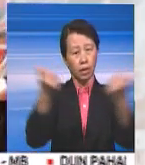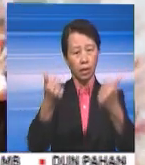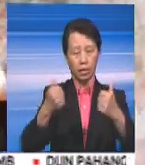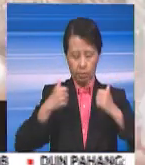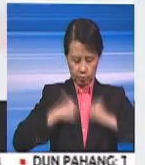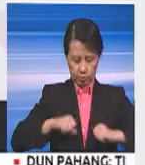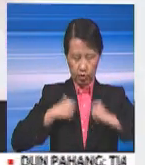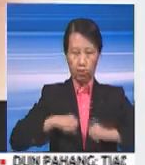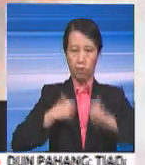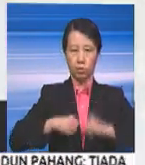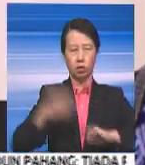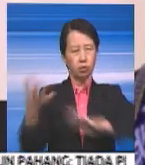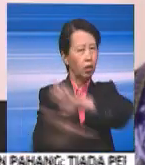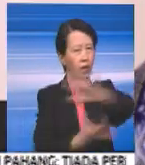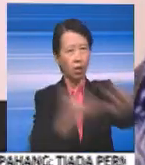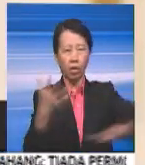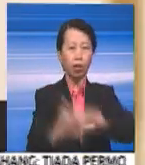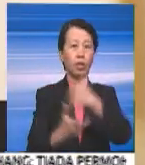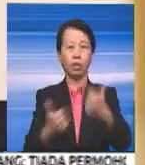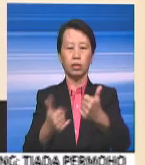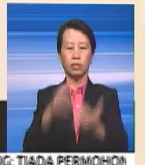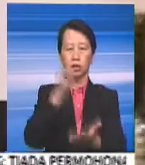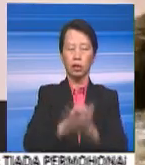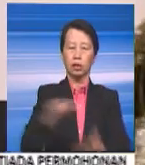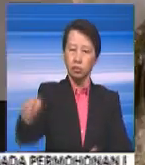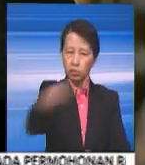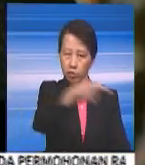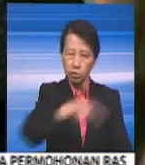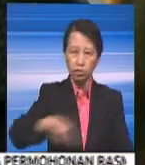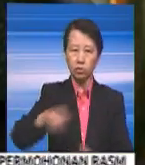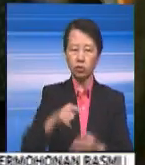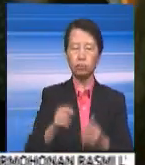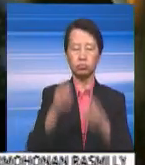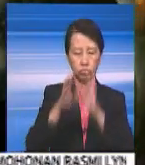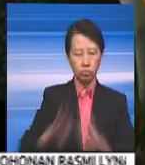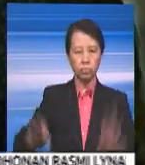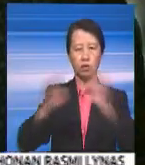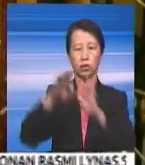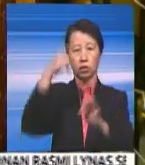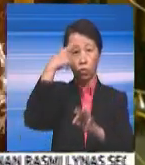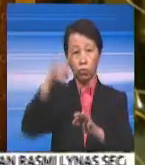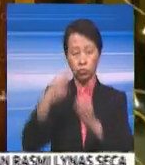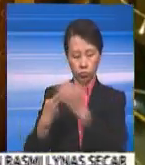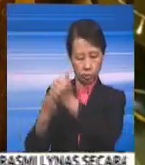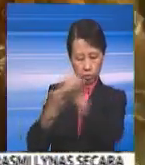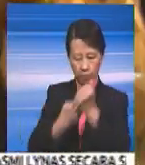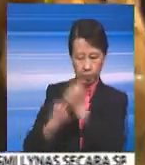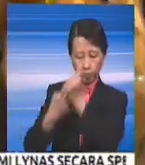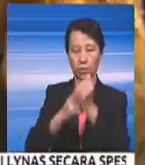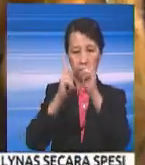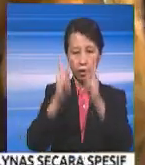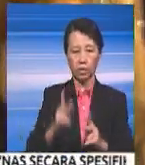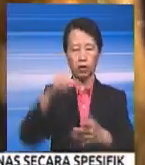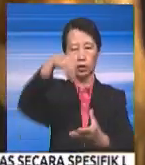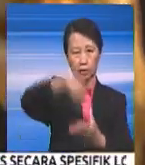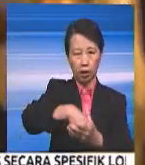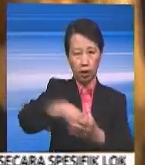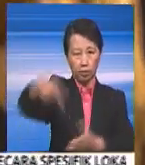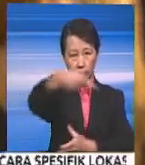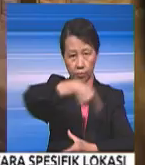pakaian tradisional. Aspek tersebut antara penyumbang utama kepada perpaduan kaum di